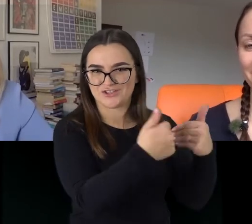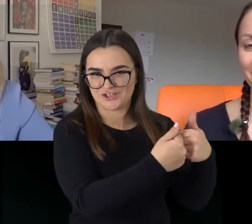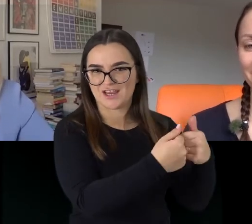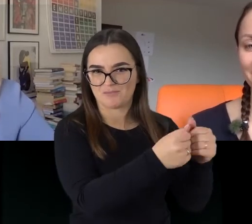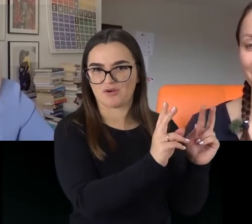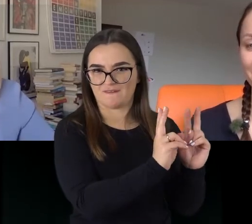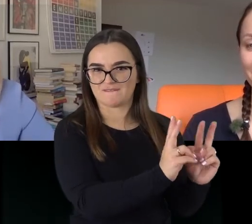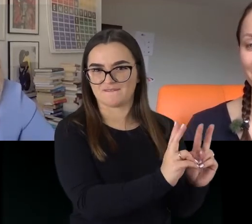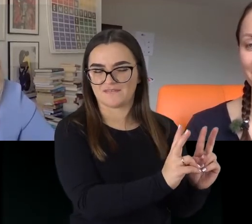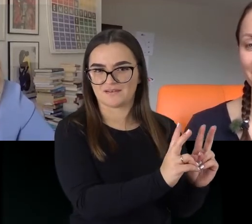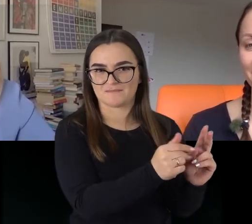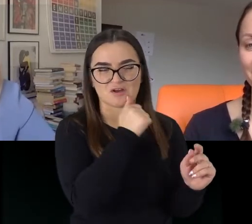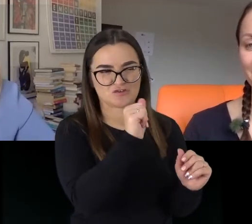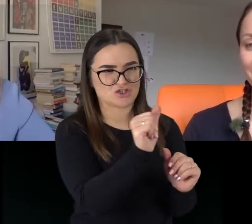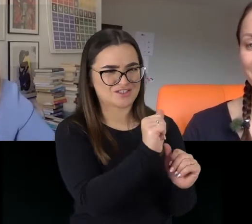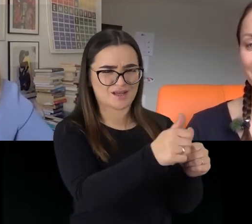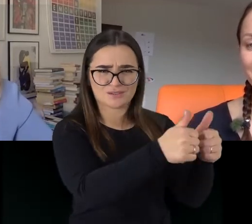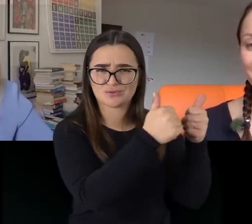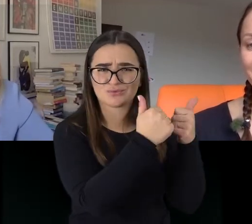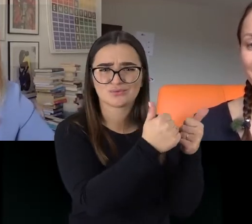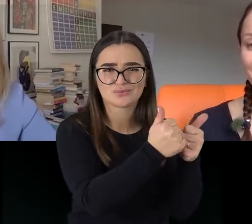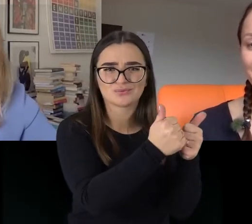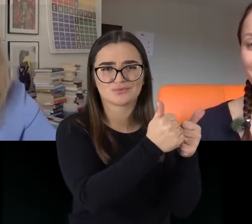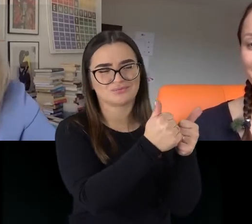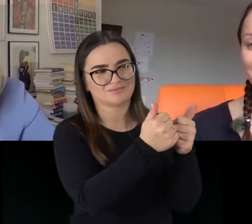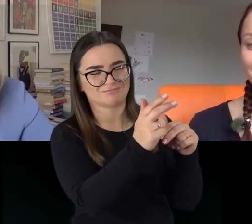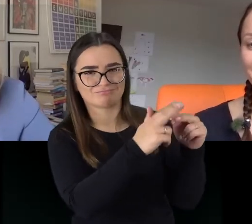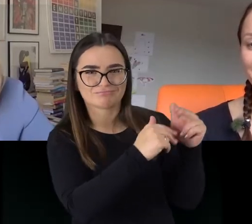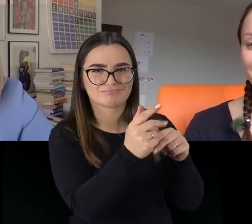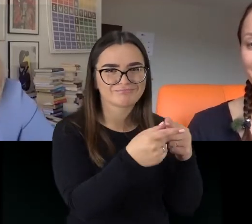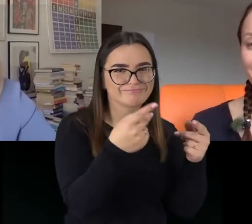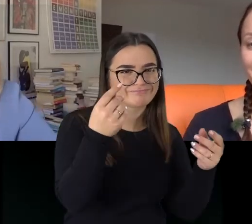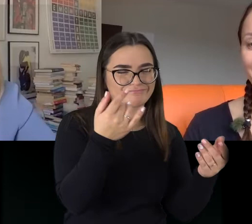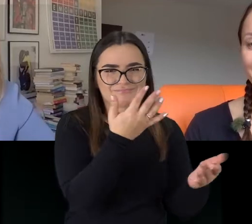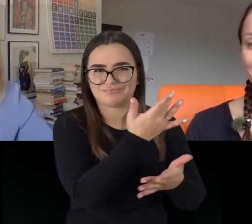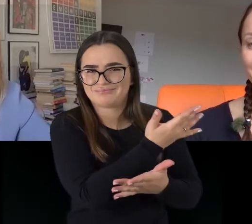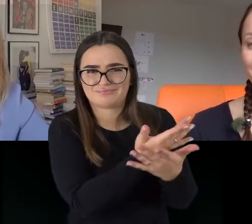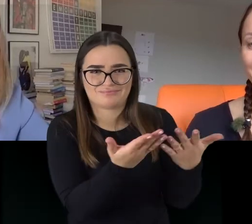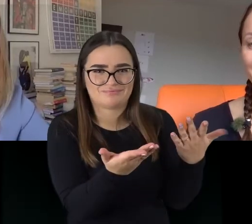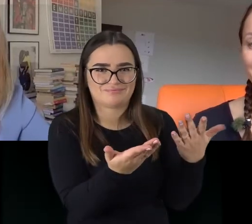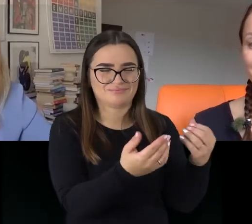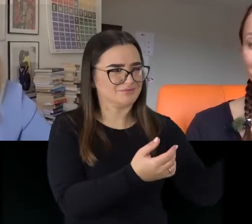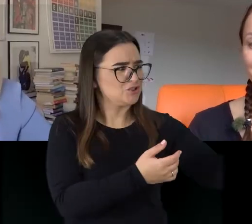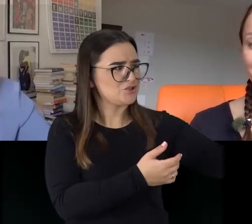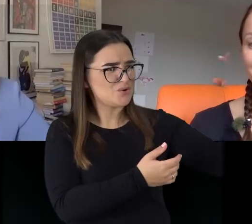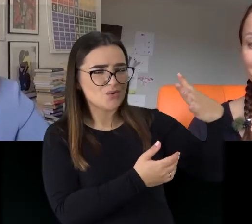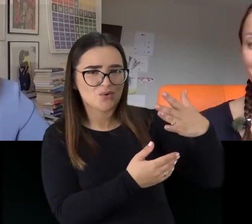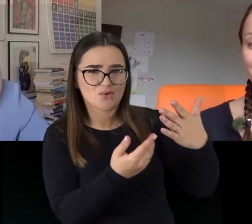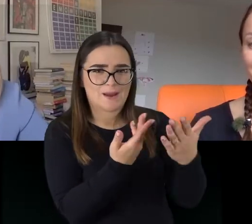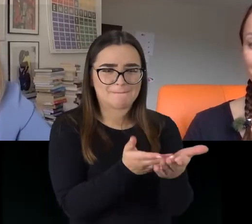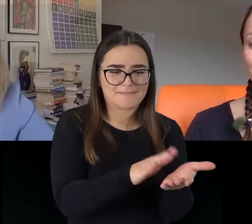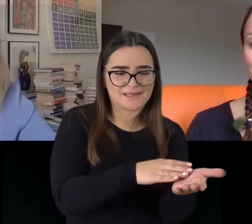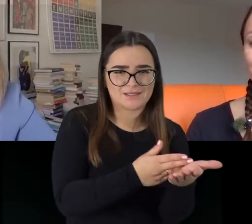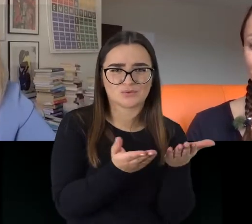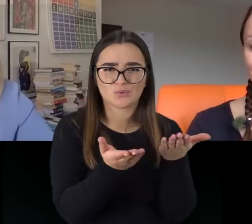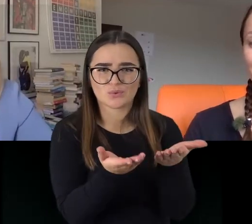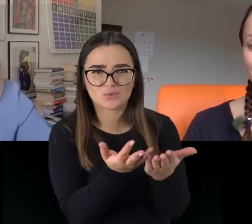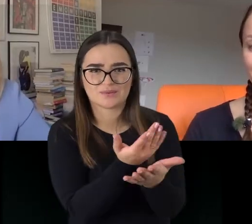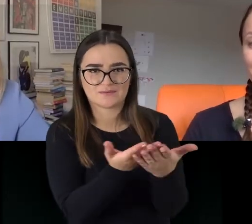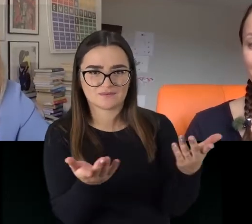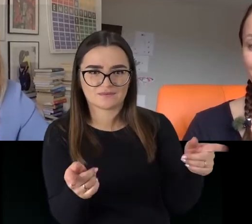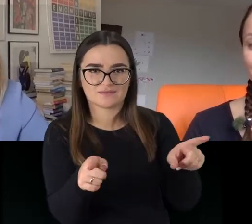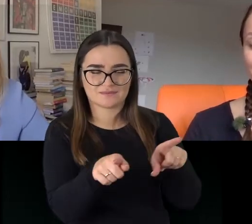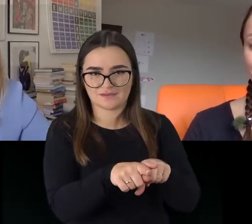ne, geras šeštadienis, toks crazy lazy, saulė per langus, blynus kažkas kepa, kažkas kažkam skambina, nu, toks, ir staiga